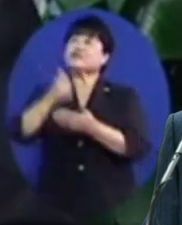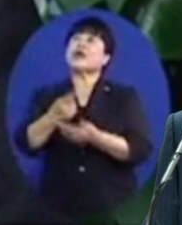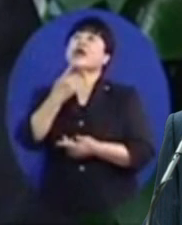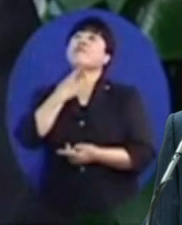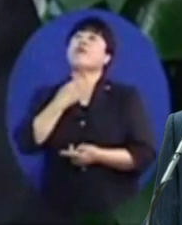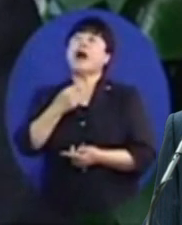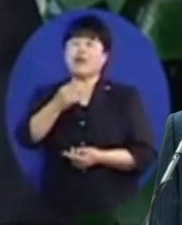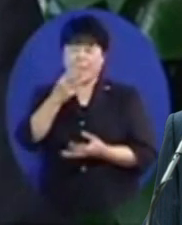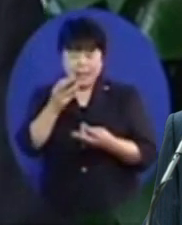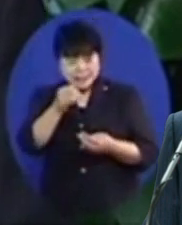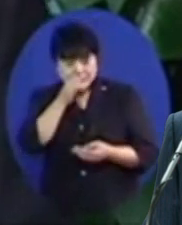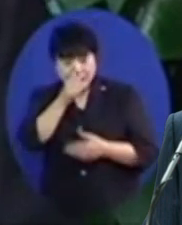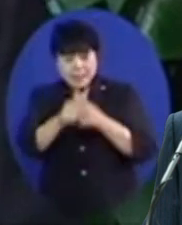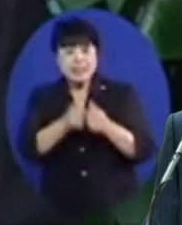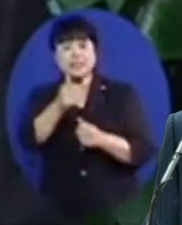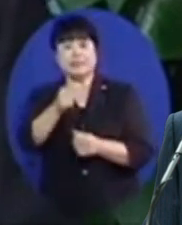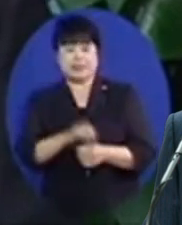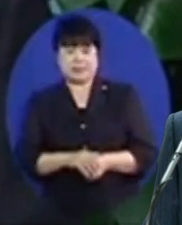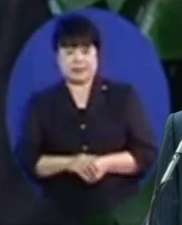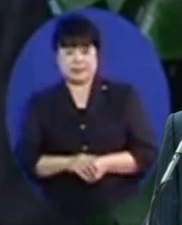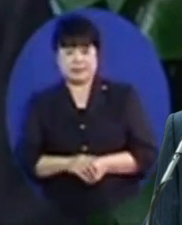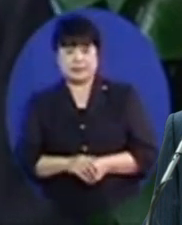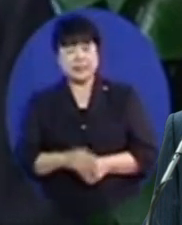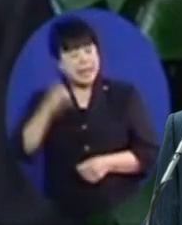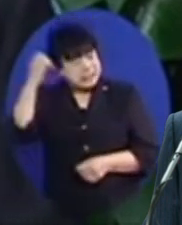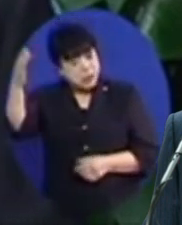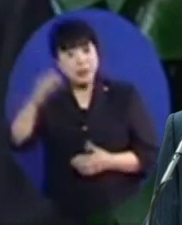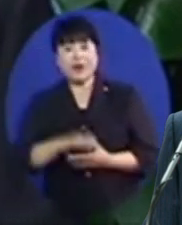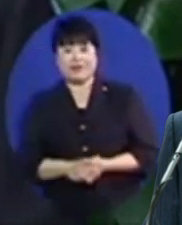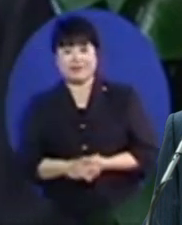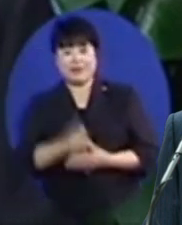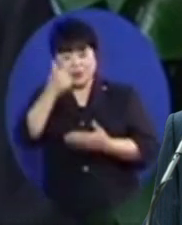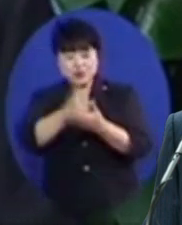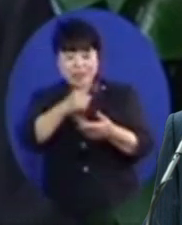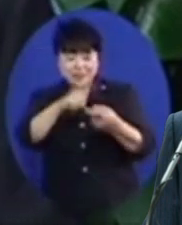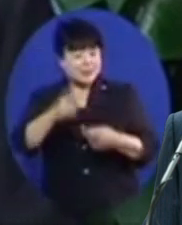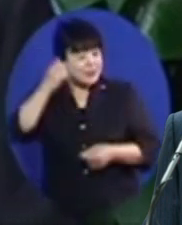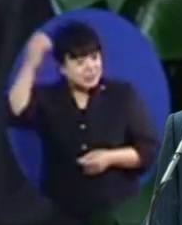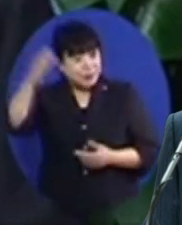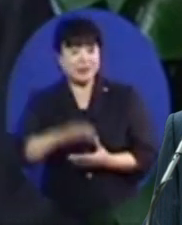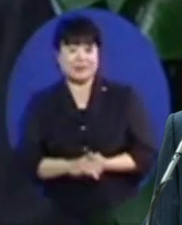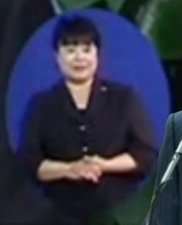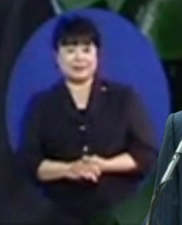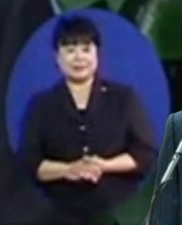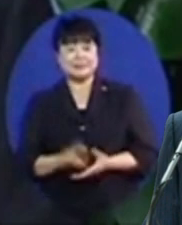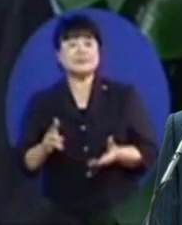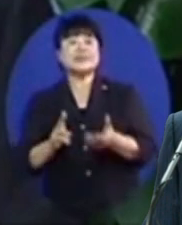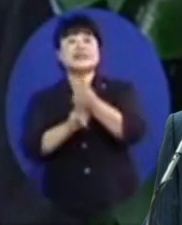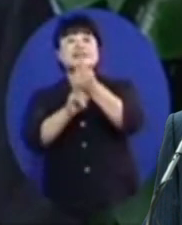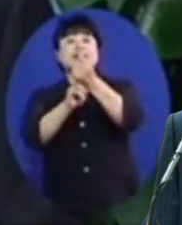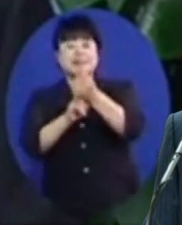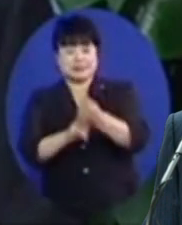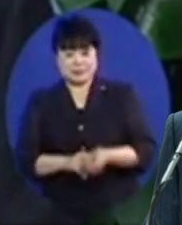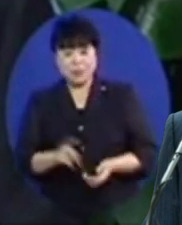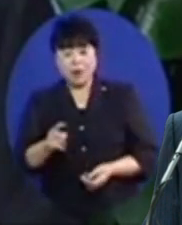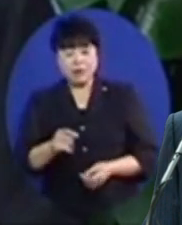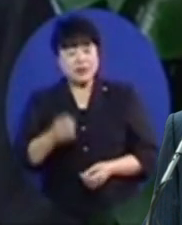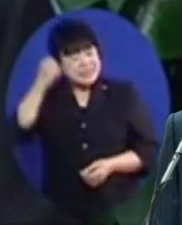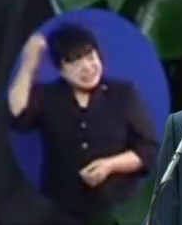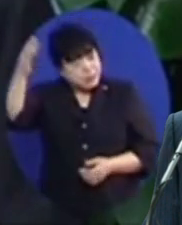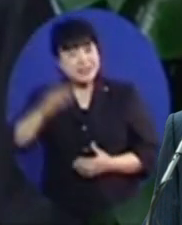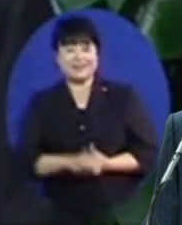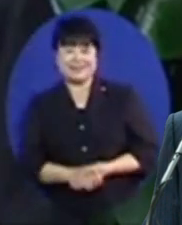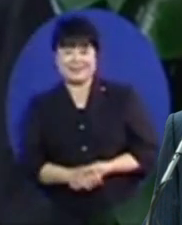수없이 지었는데 하나님께 회개해 나오면 하나님이 다 잊어버린다는 것입니다. 하나님은 기적 중에 하나가 잊어버리는 기적인